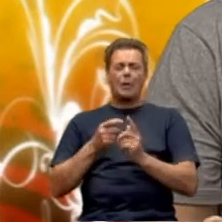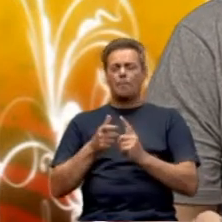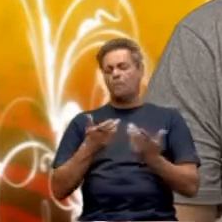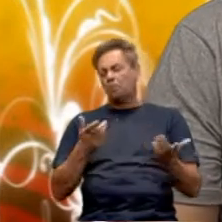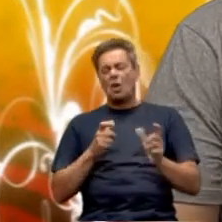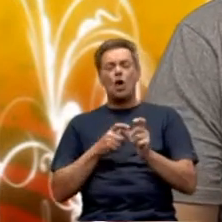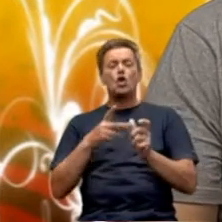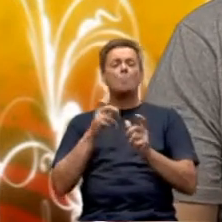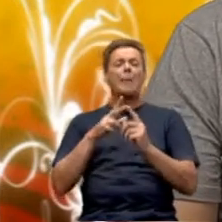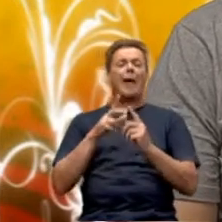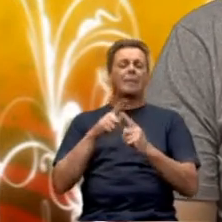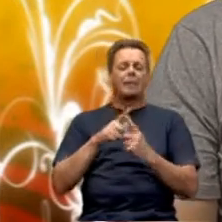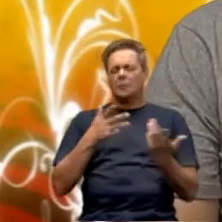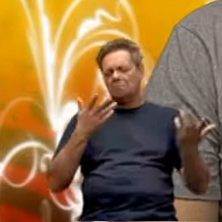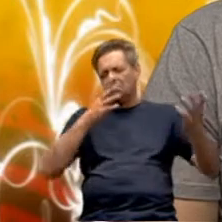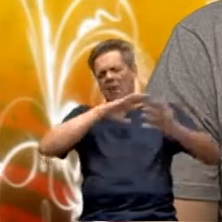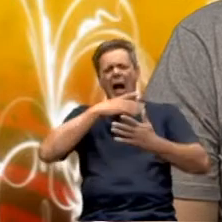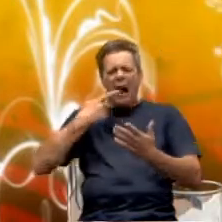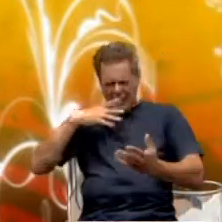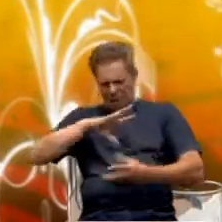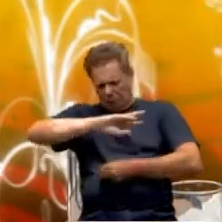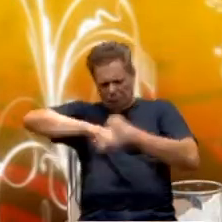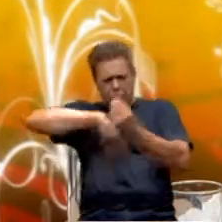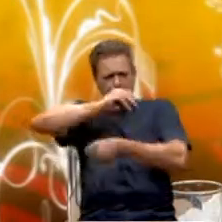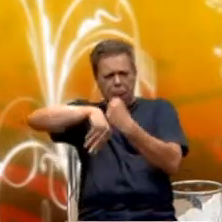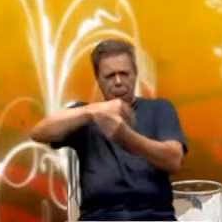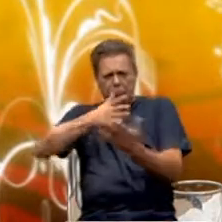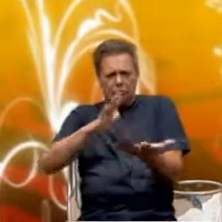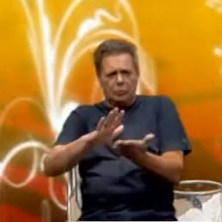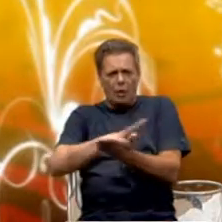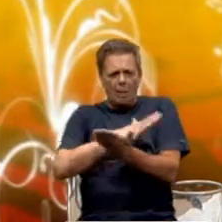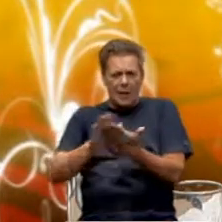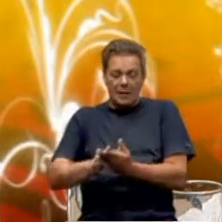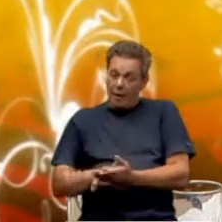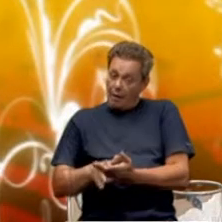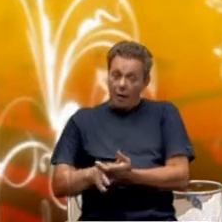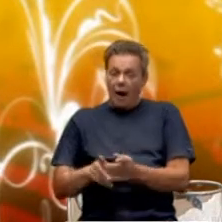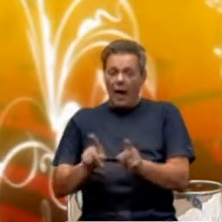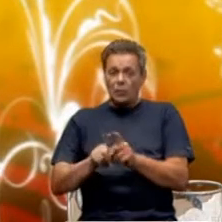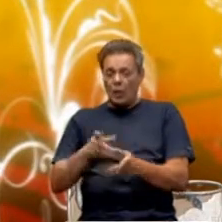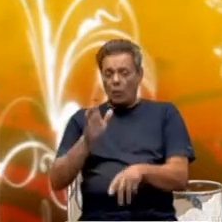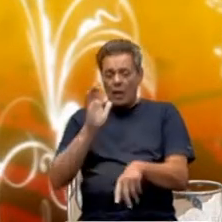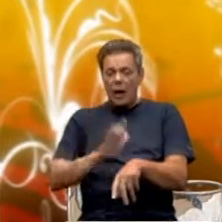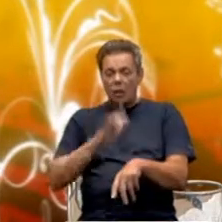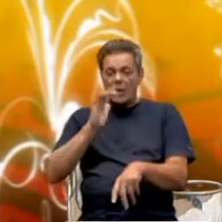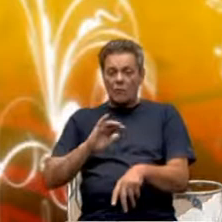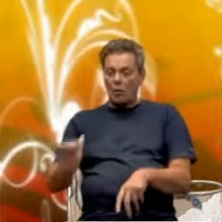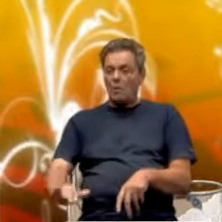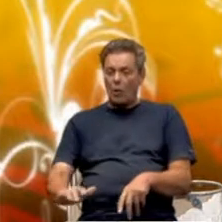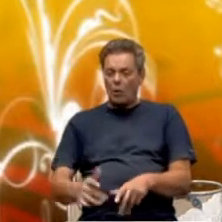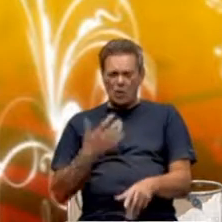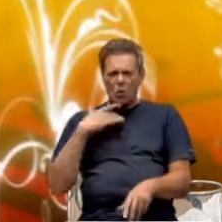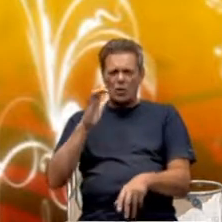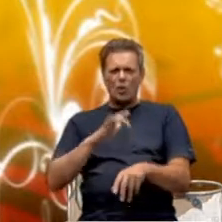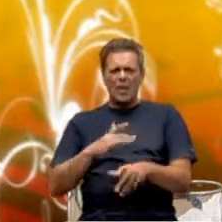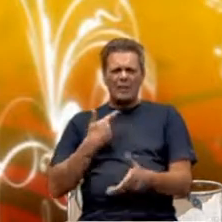koju inače ne volimo jesti. A pogotovo je praktično za djecu malu koja zbilja su osjetljiva na te okuse. Neće, pa ne samo